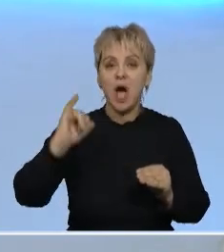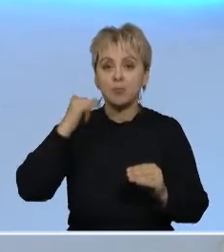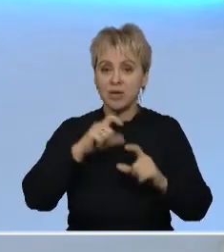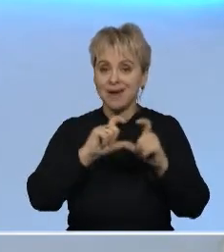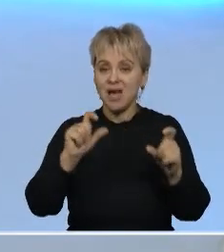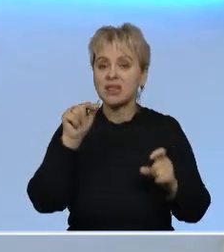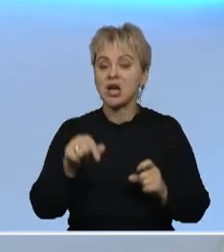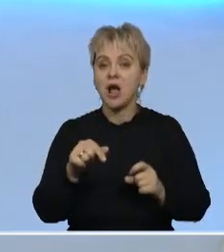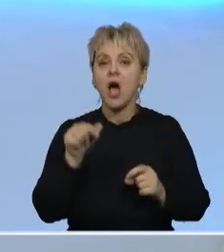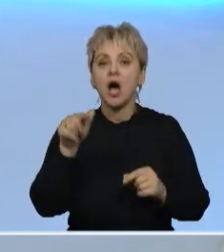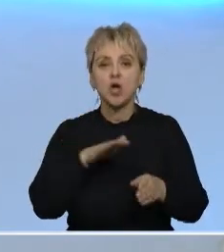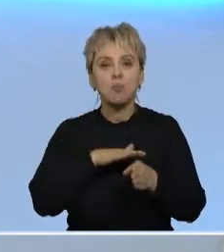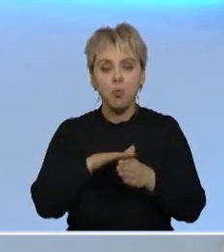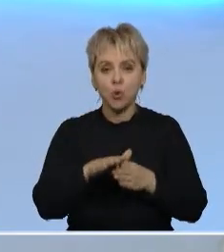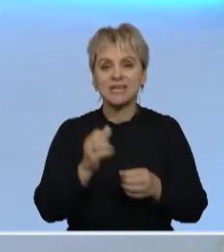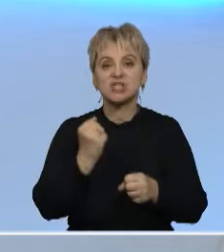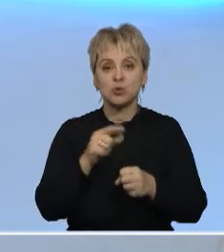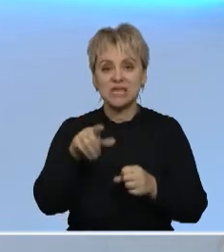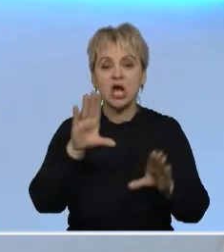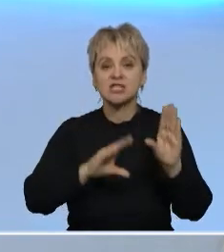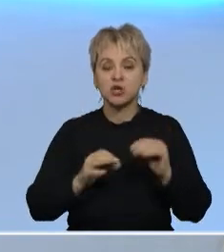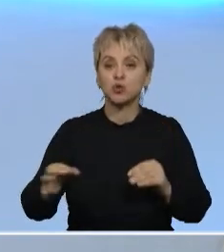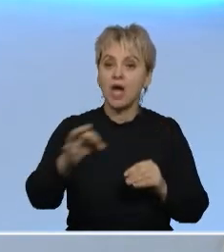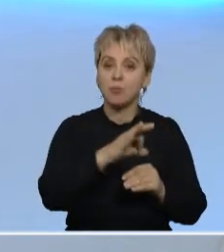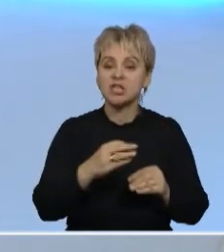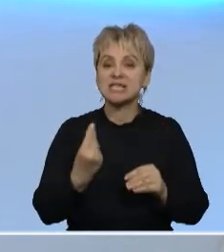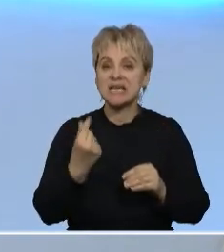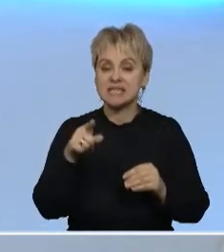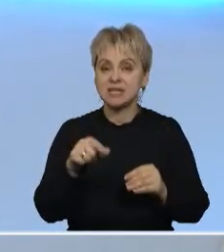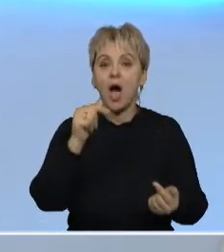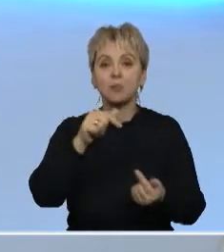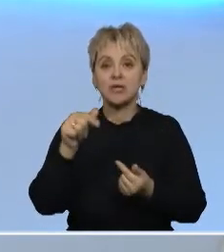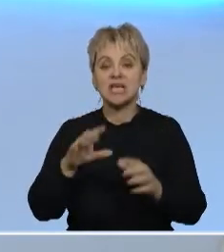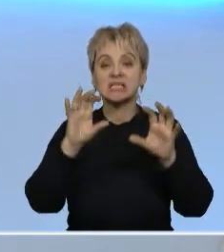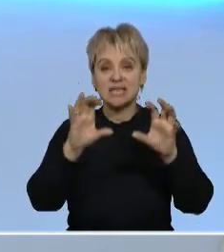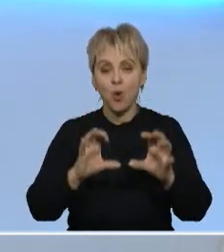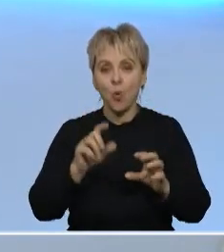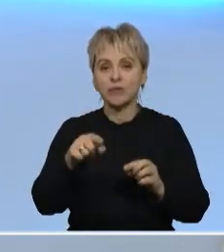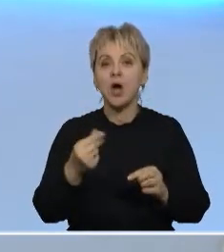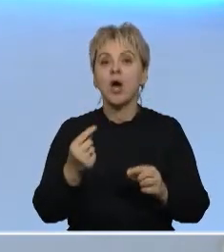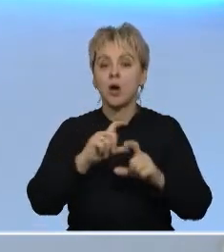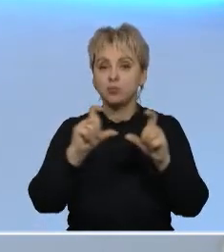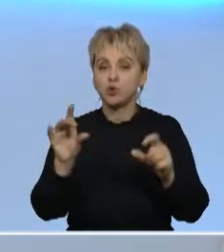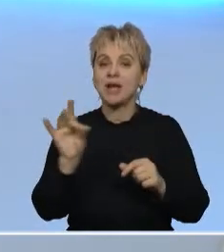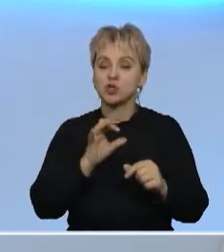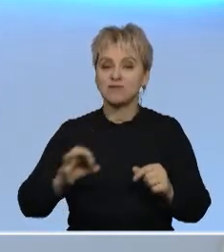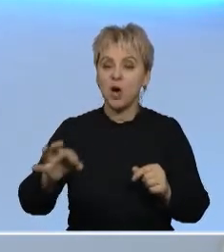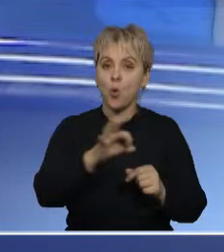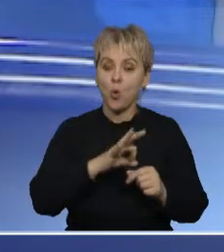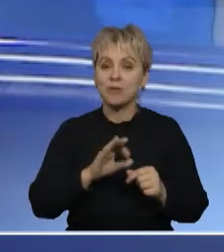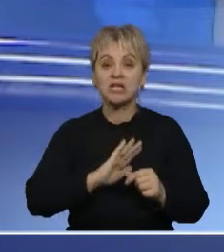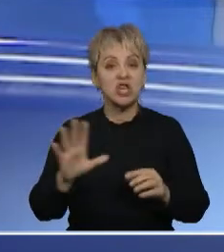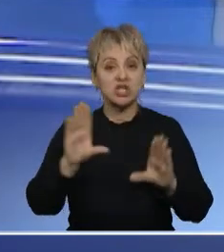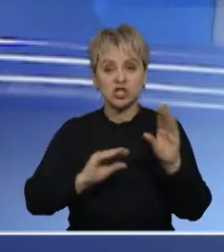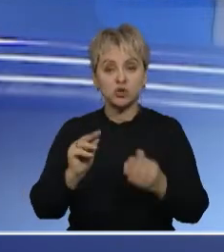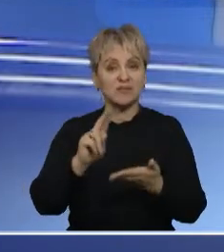регионального оператора, она полностью производится за счет областных средств и определяется законом о бюджете Ростовской области. Но не за